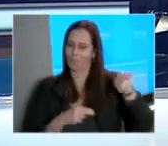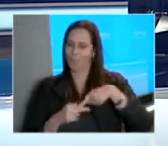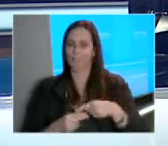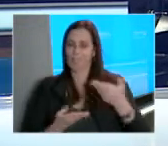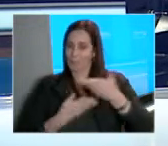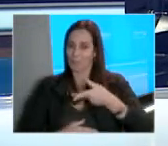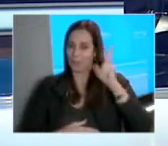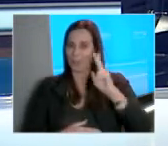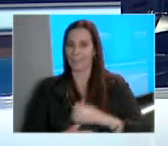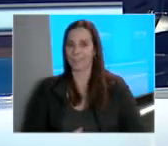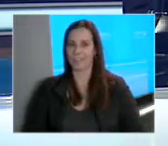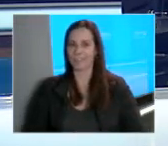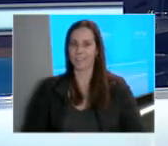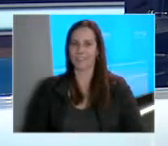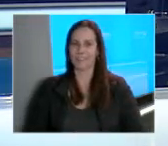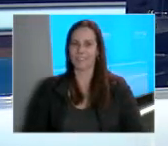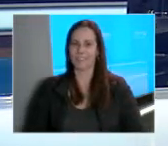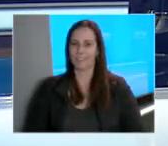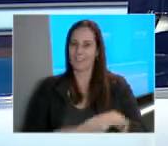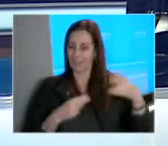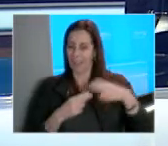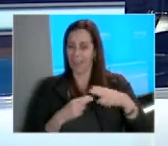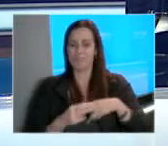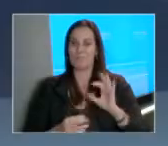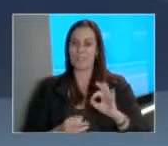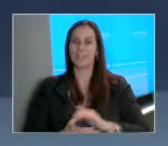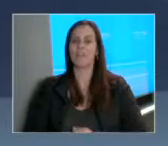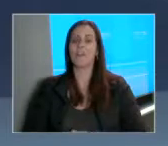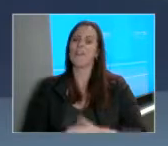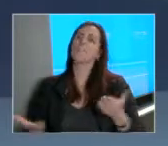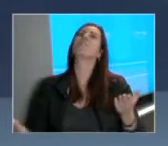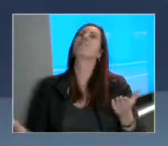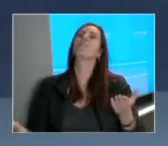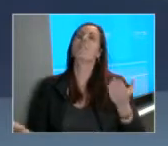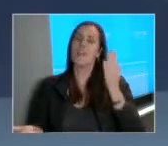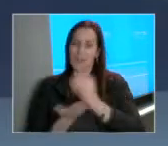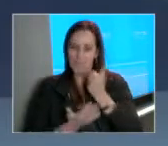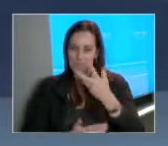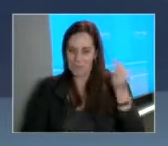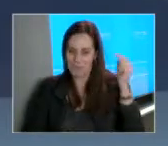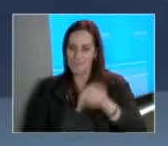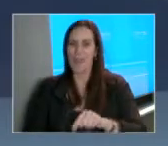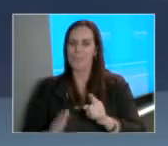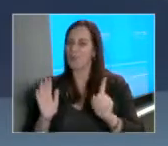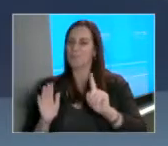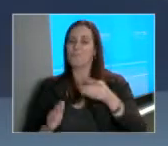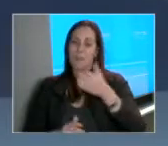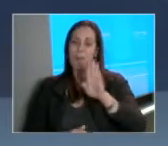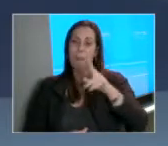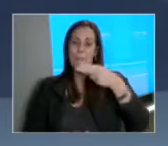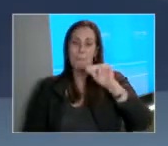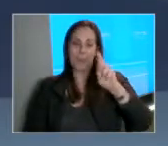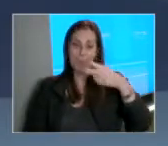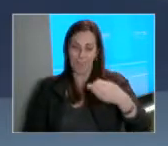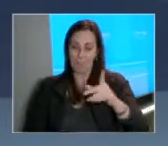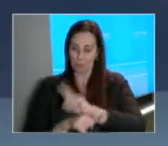אנחנו נזמינים אותך יותר. אז צריכה לפקקים. זה הקלאב, זה יתרונות הקלאב. ולא בפעם הראשונה איתנו, ובטח גם לא באחרונה, במיוחד